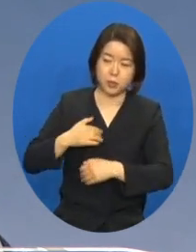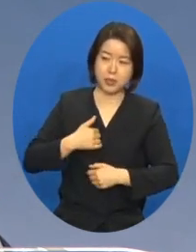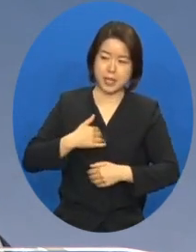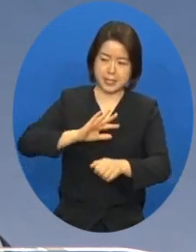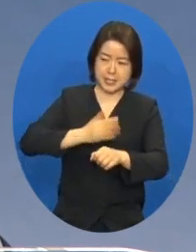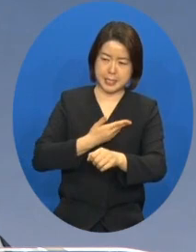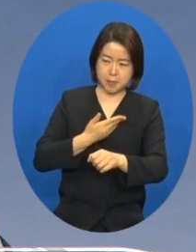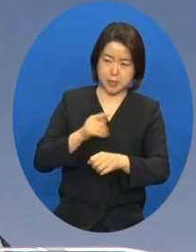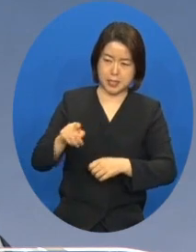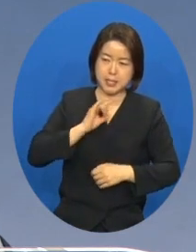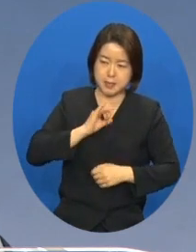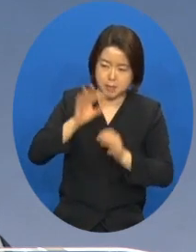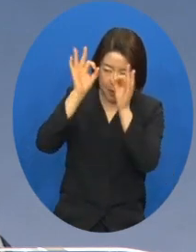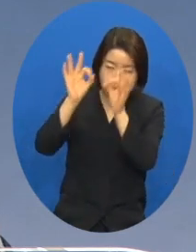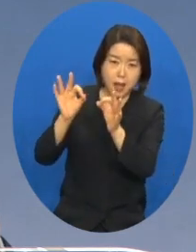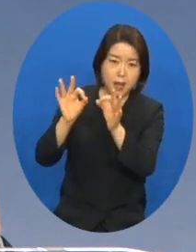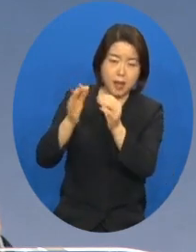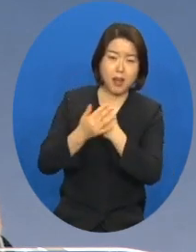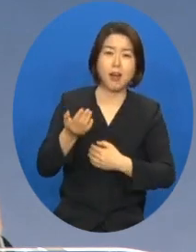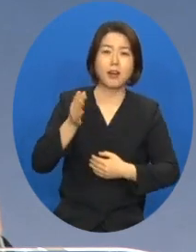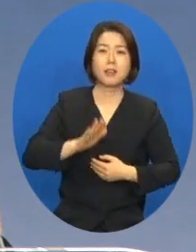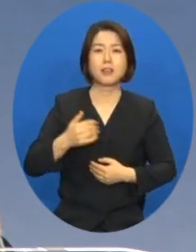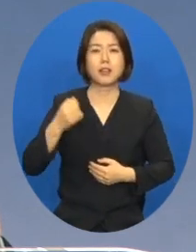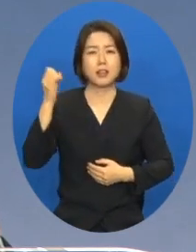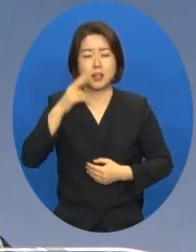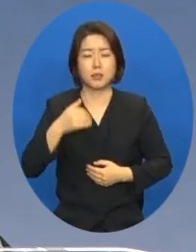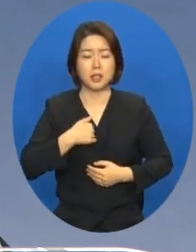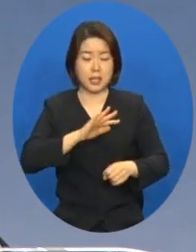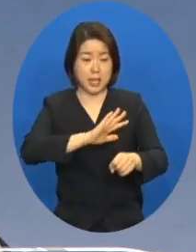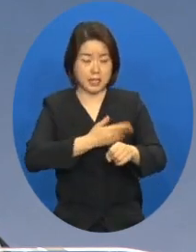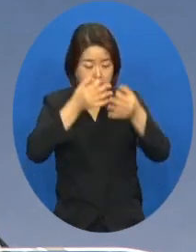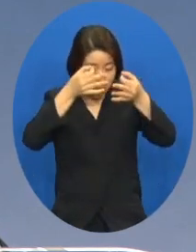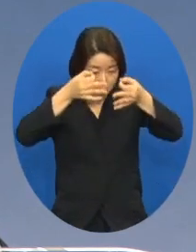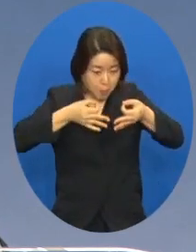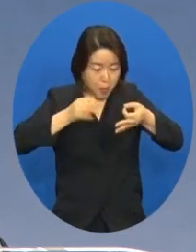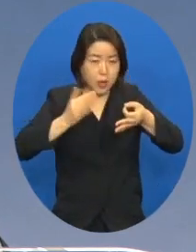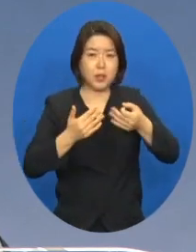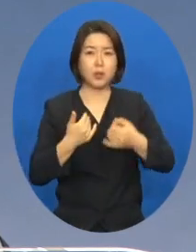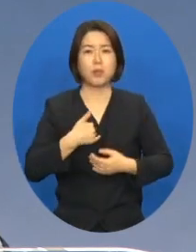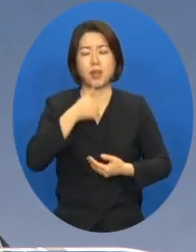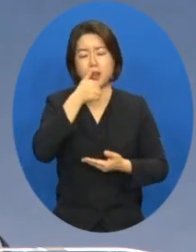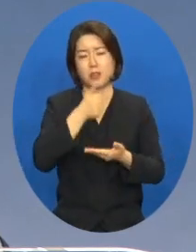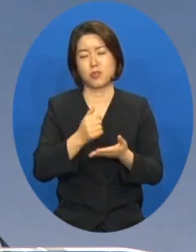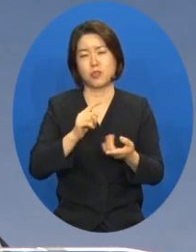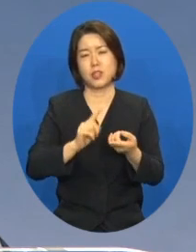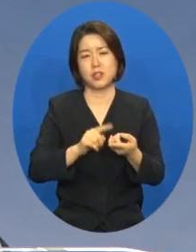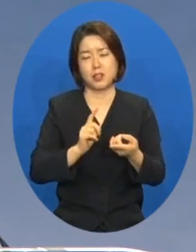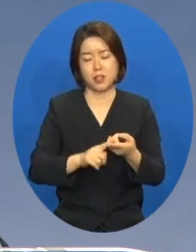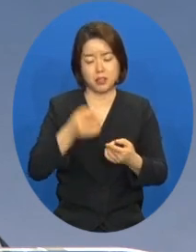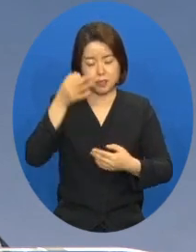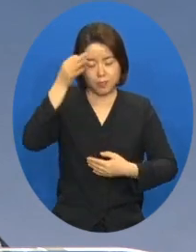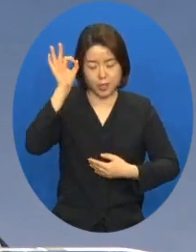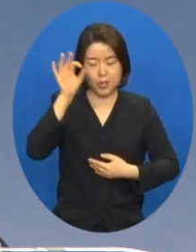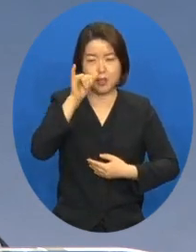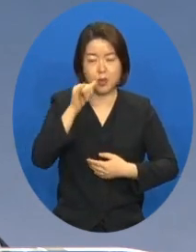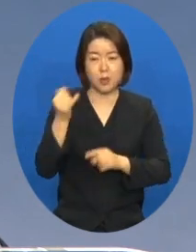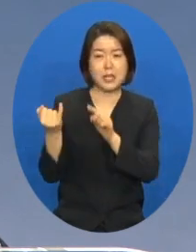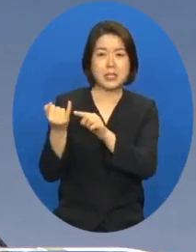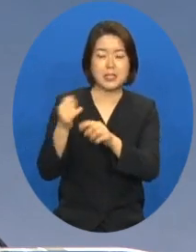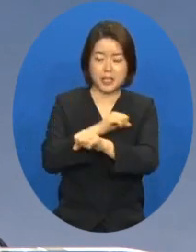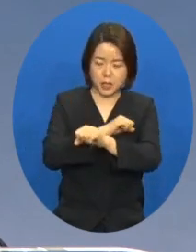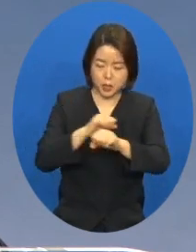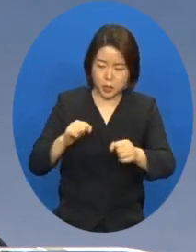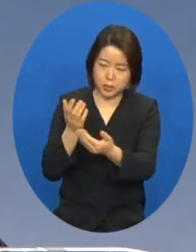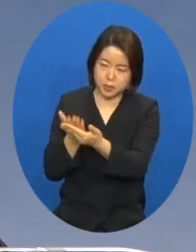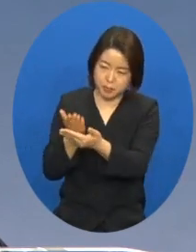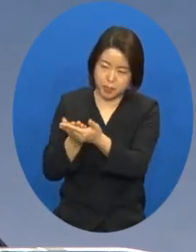잘못한 것만 보였는데 갑자기 나의 잘못을 보게 되었고 내가 죄인인 것을 깨달으면서 그녀에게 용서를 구할